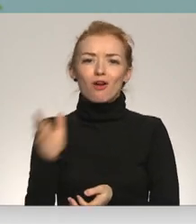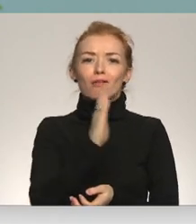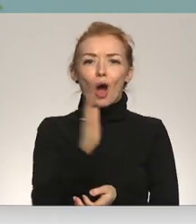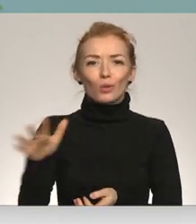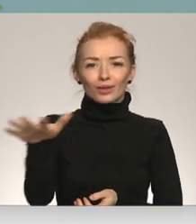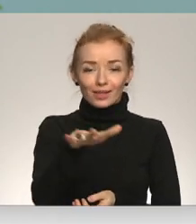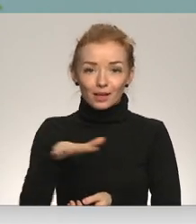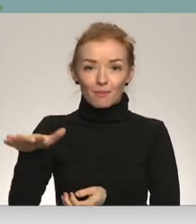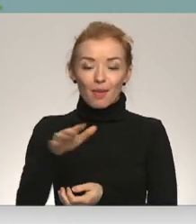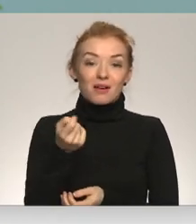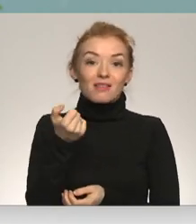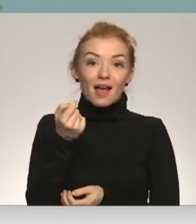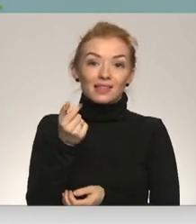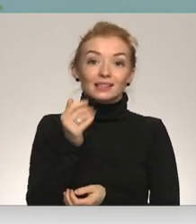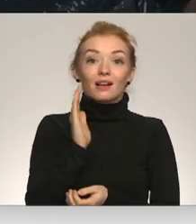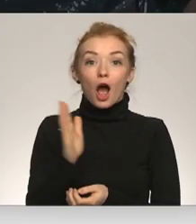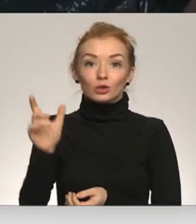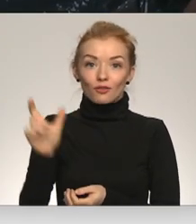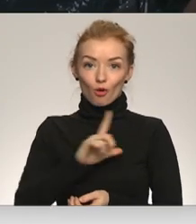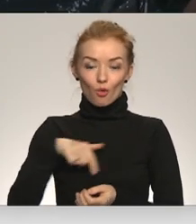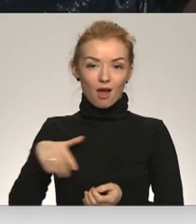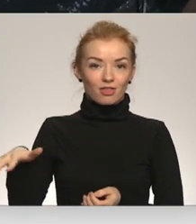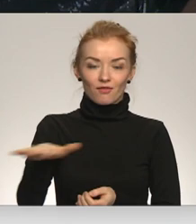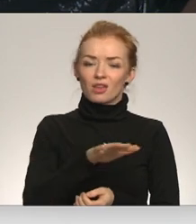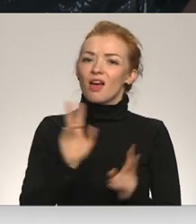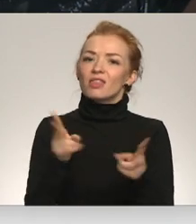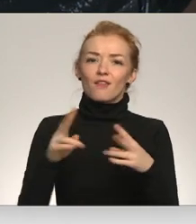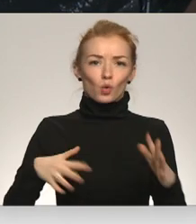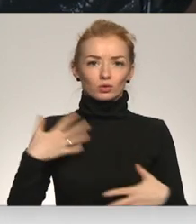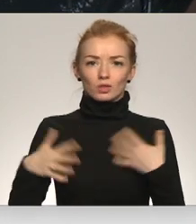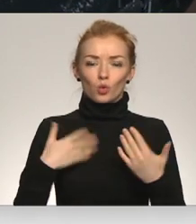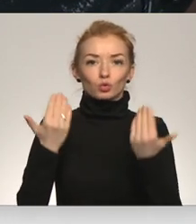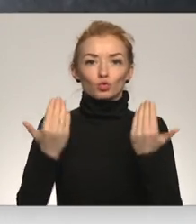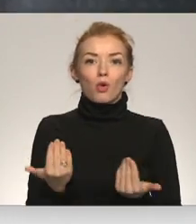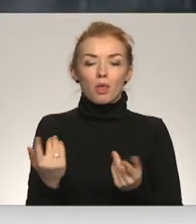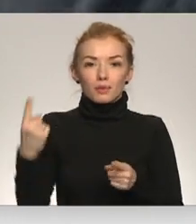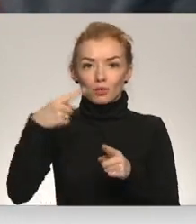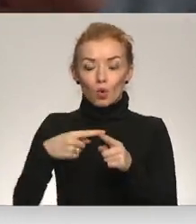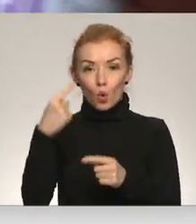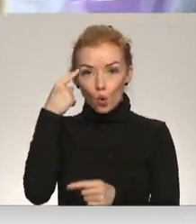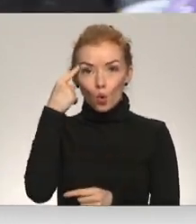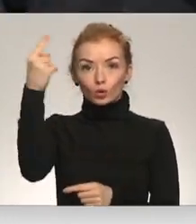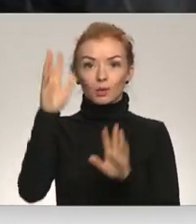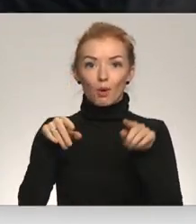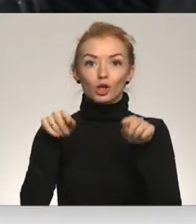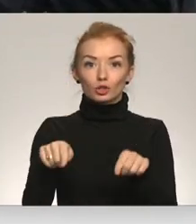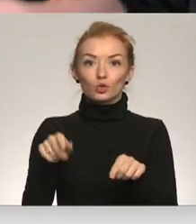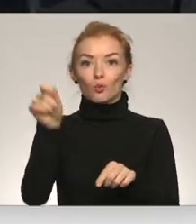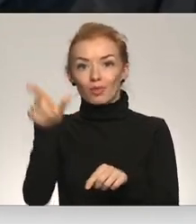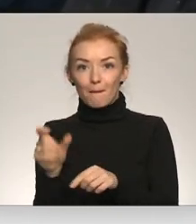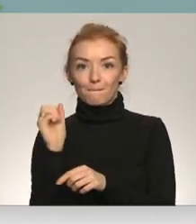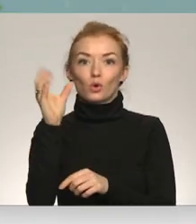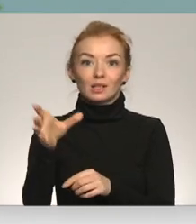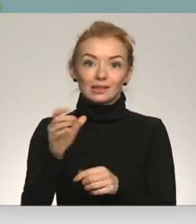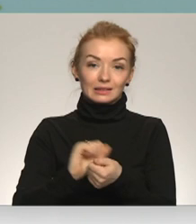mājsaimniecību un gandrīz vai katru iedzīvotāju. Nav jāstraucās tiem, kas varbūt tikai šodien pirmoreiz uzzina par šo te depozīta